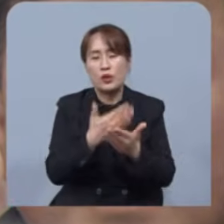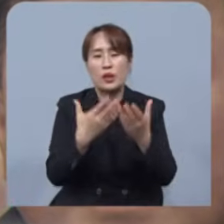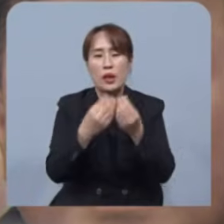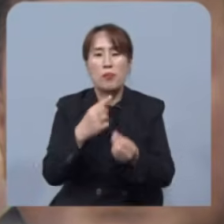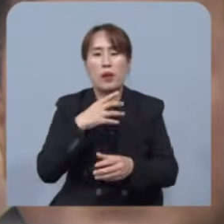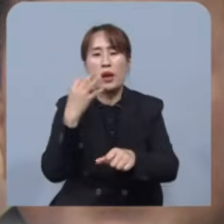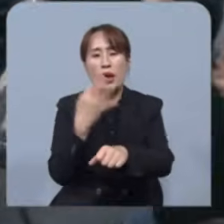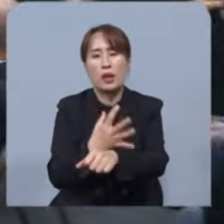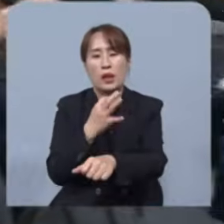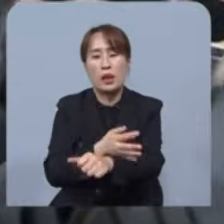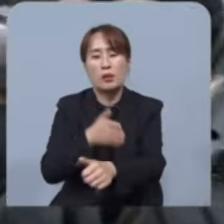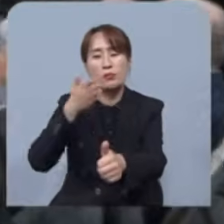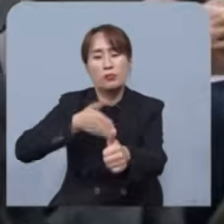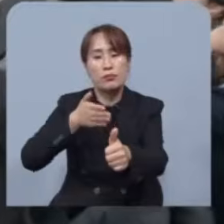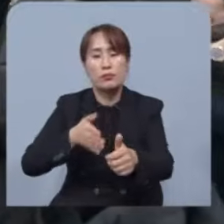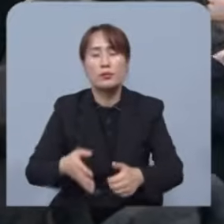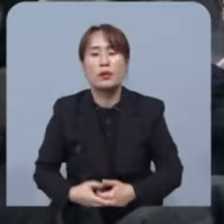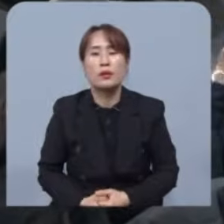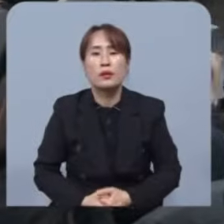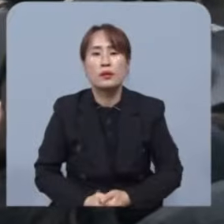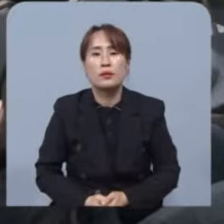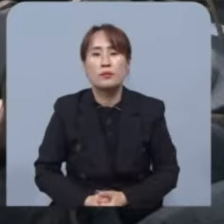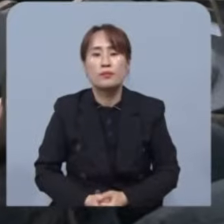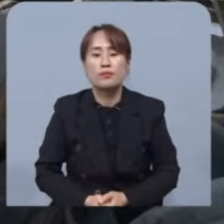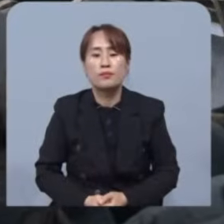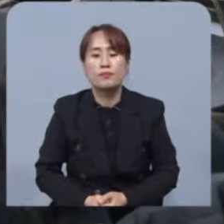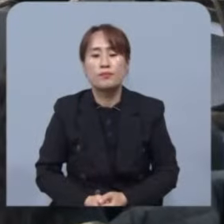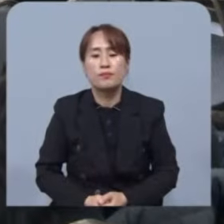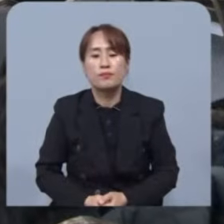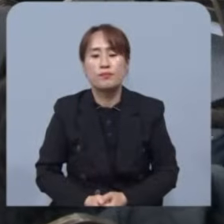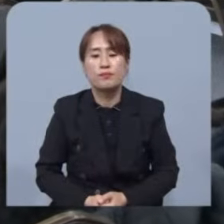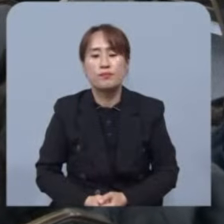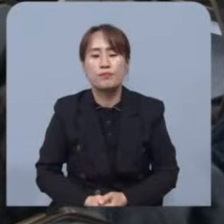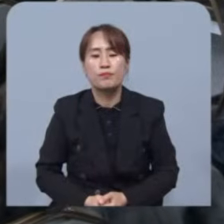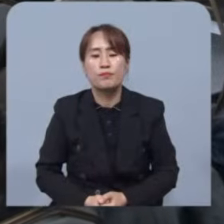핵심만 간단하게 부탁드리겠습니다.